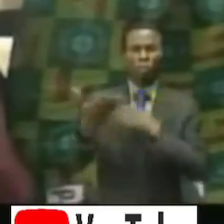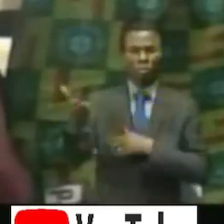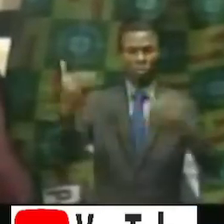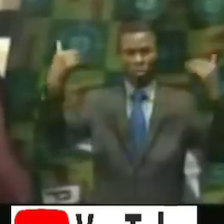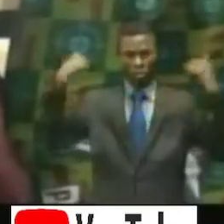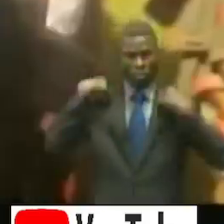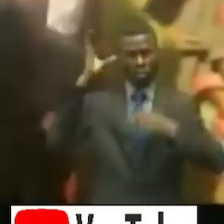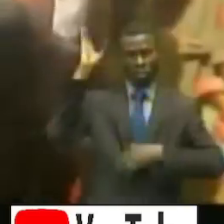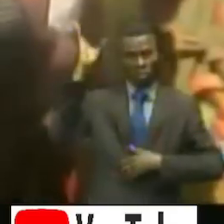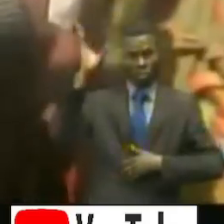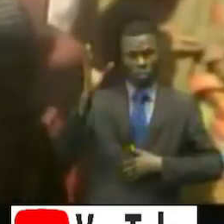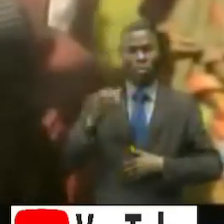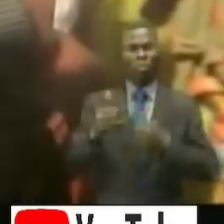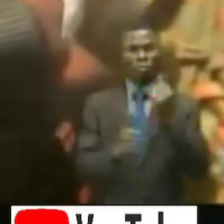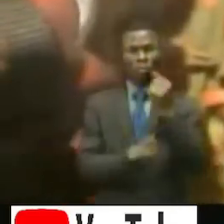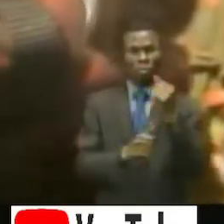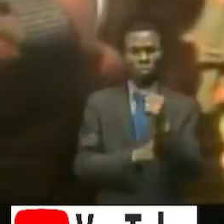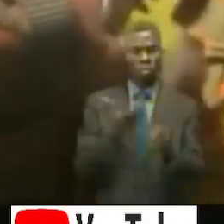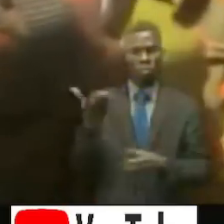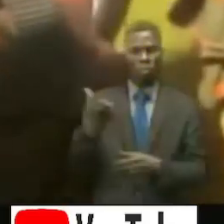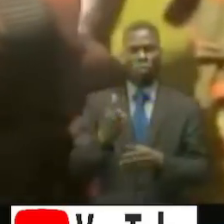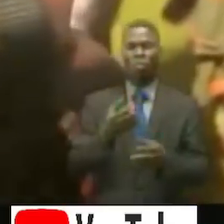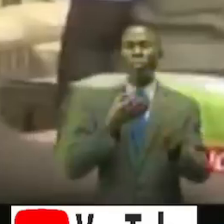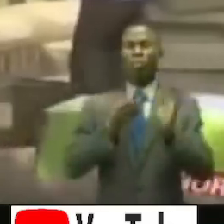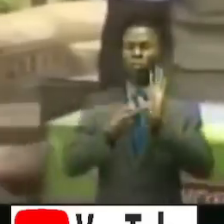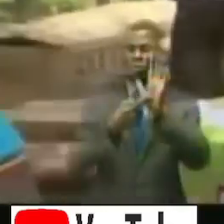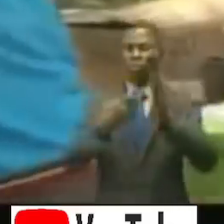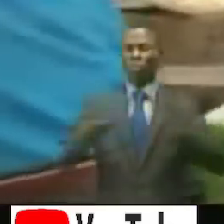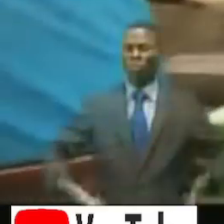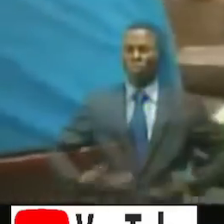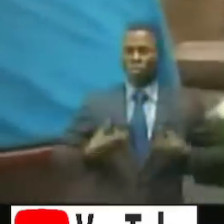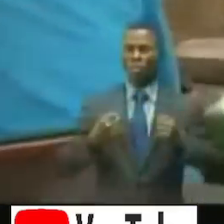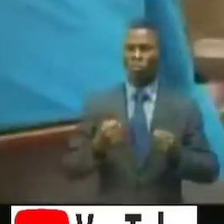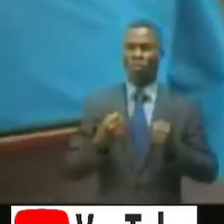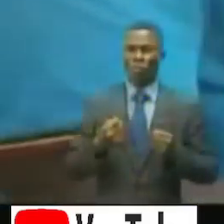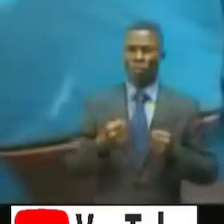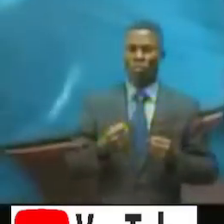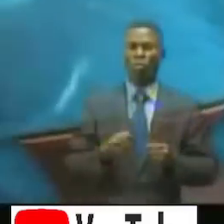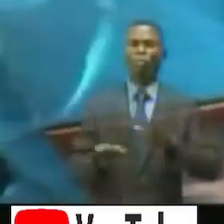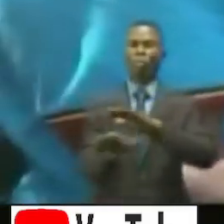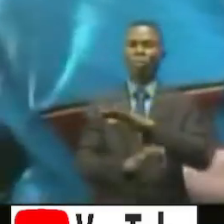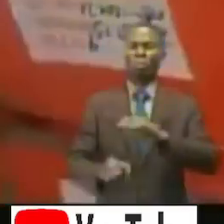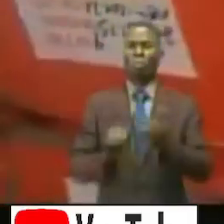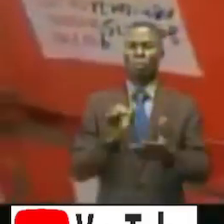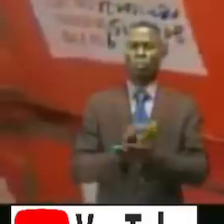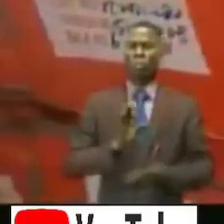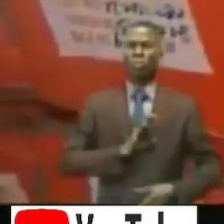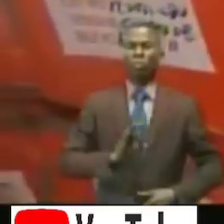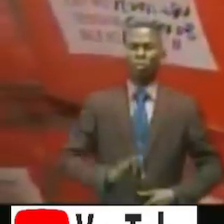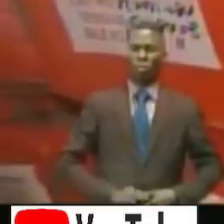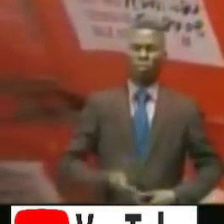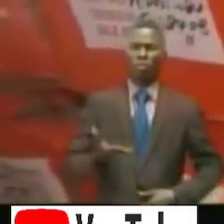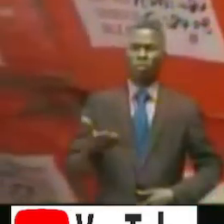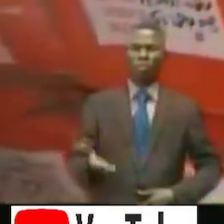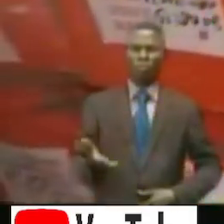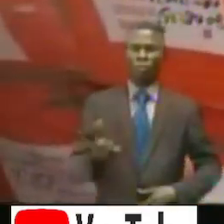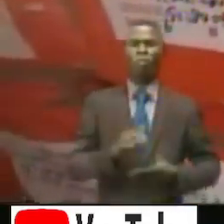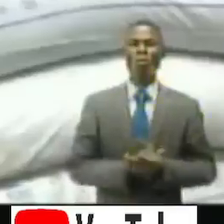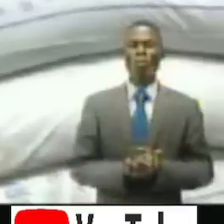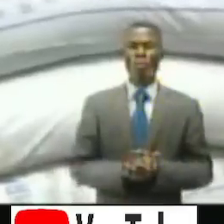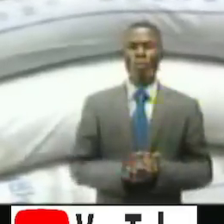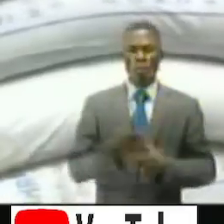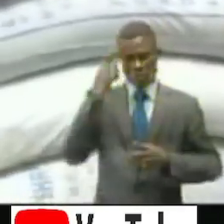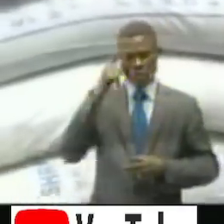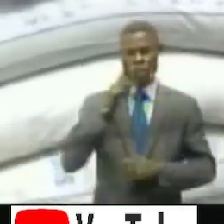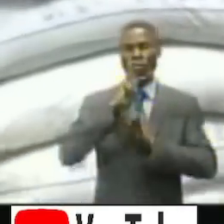autorités locales et les bénéficiaires ont exprimé leur profonde gratitude à la fondation de la première dame Denise Nyakiro-Tshisekedi